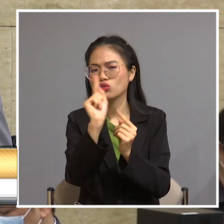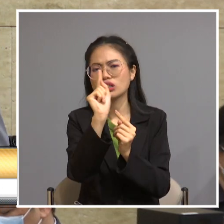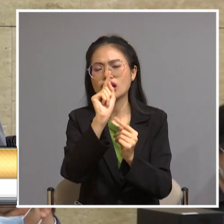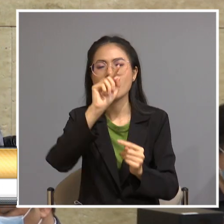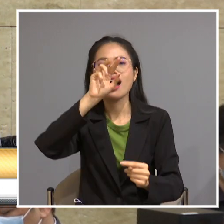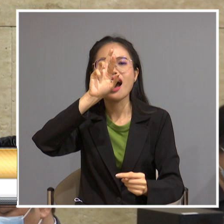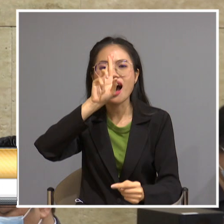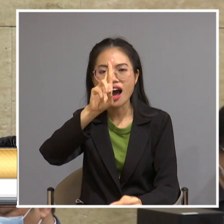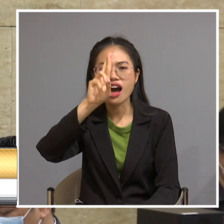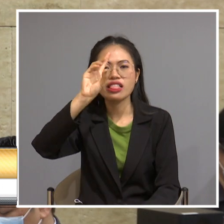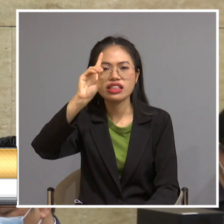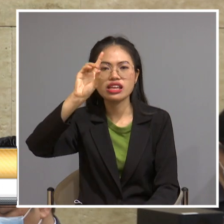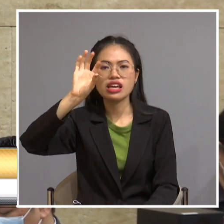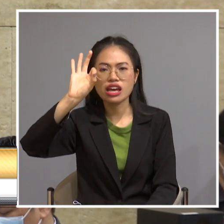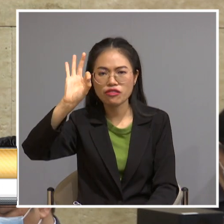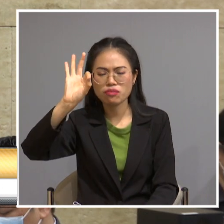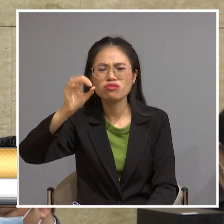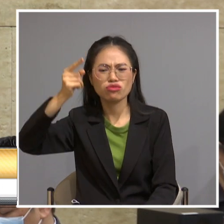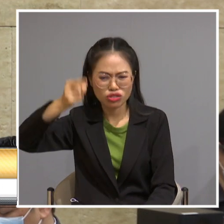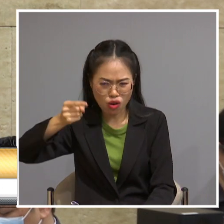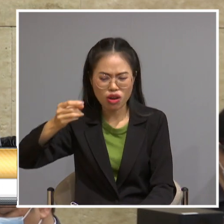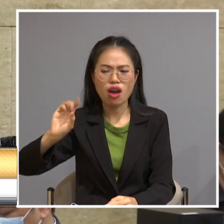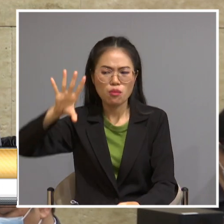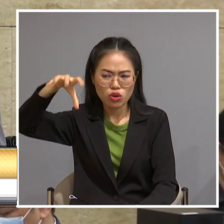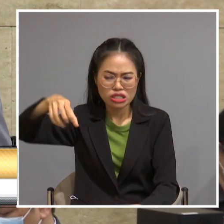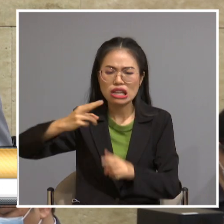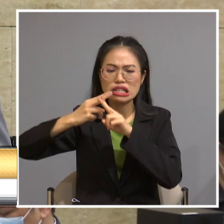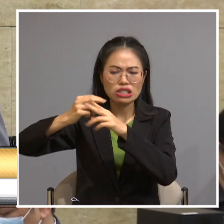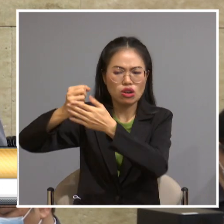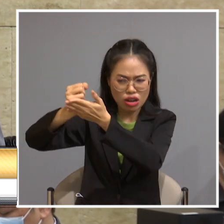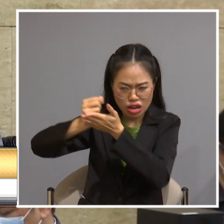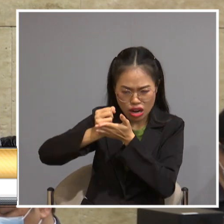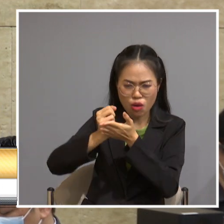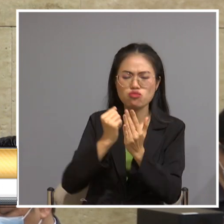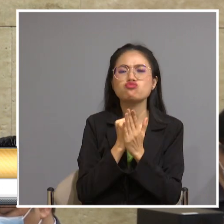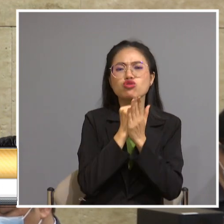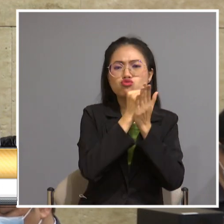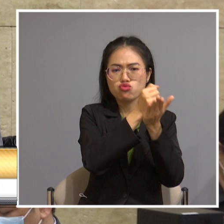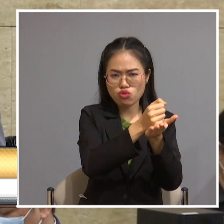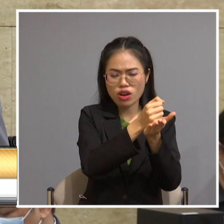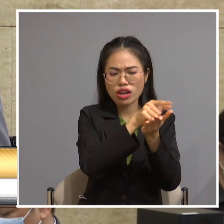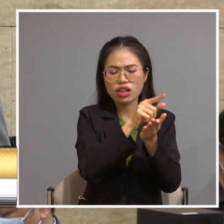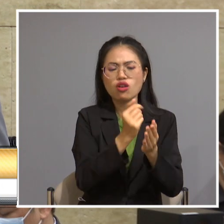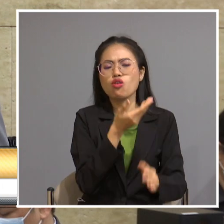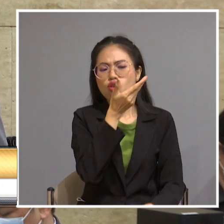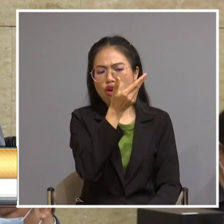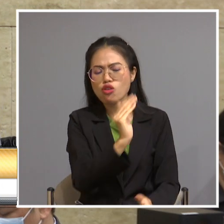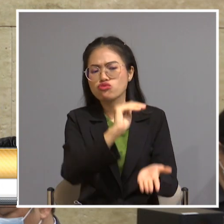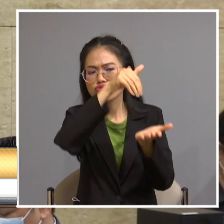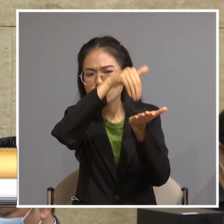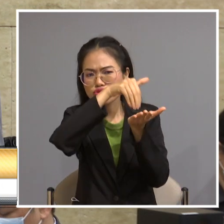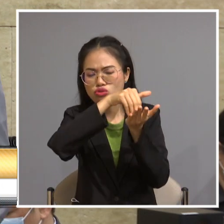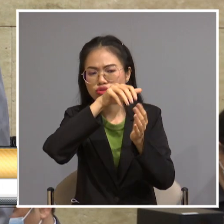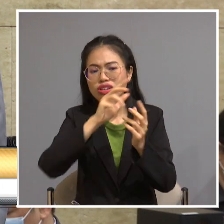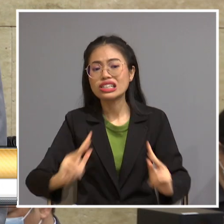ทำ RDF ต้องใช้ภาคเอกชนเข้ามาดังนั้นต้องมีการขออนุญาตไปที่ส่นกลางก็คอกระสวมหัสไ